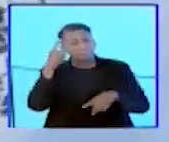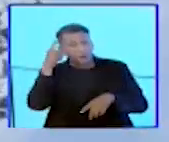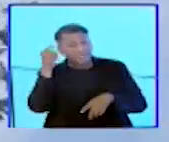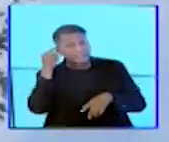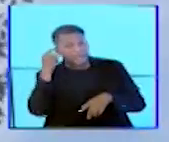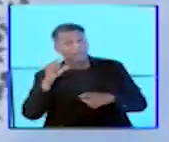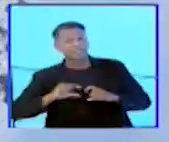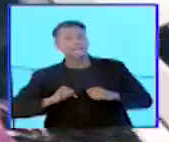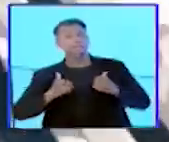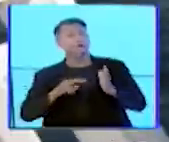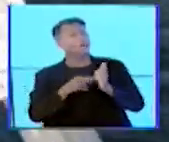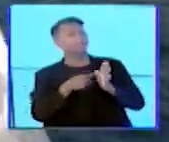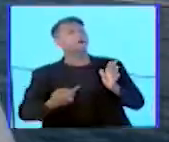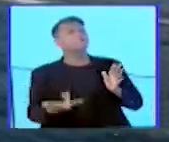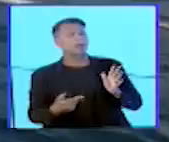seisinya.